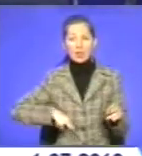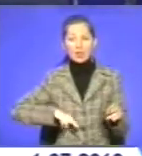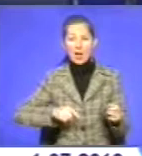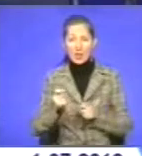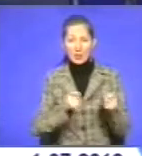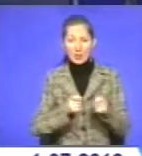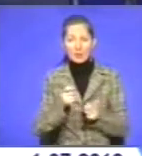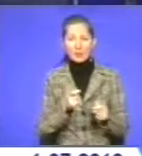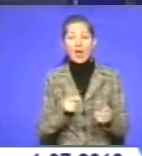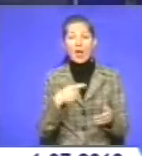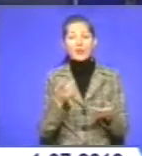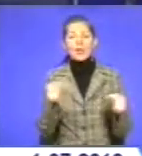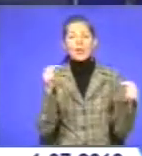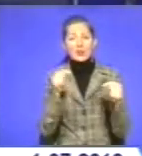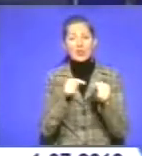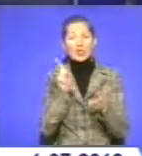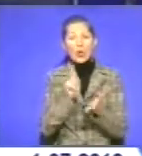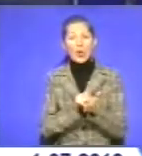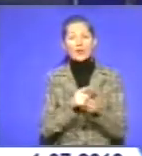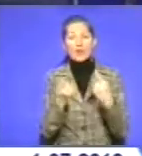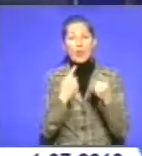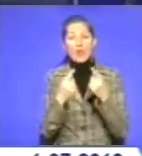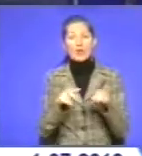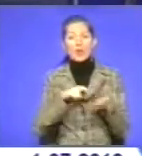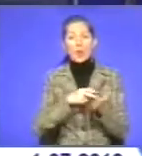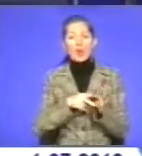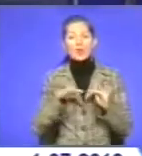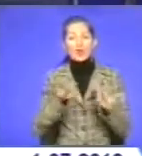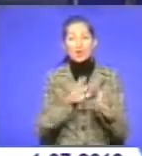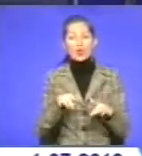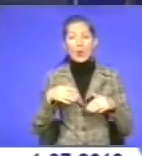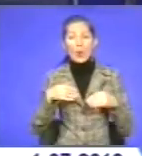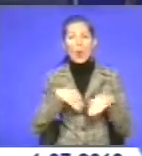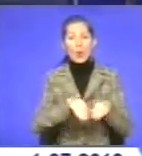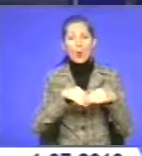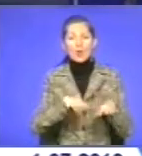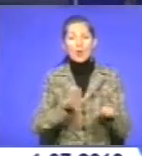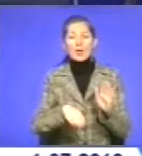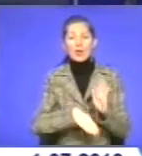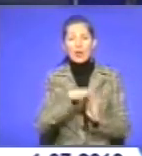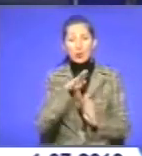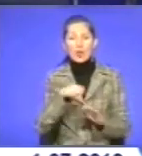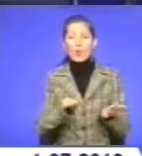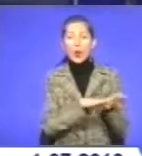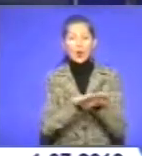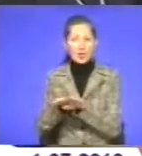обговорили план дій для того, щоб проща відбулася на високому рівні. Також участь у засіданні взяли святі